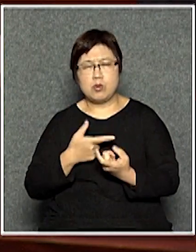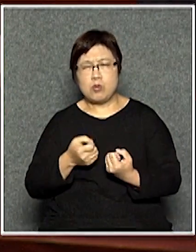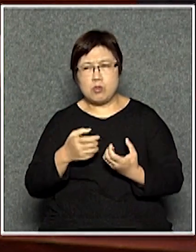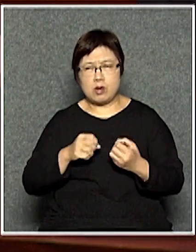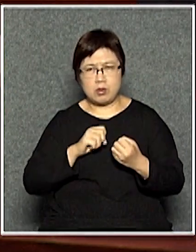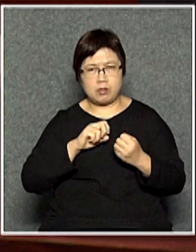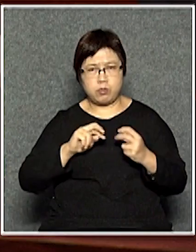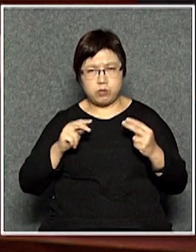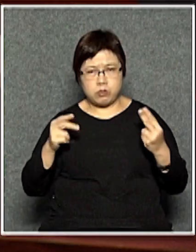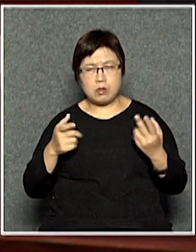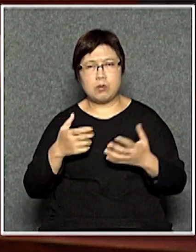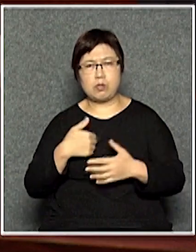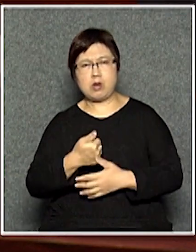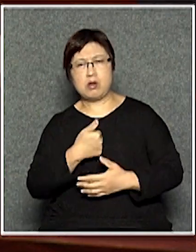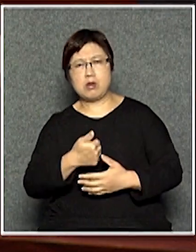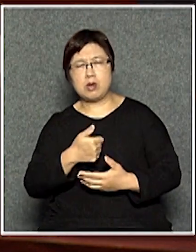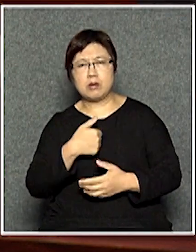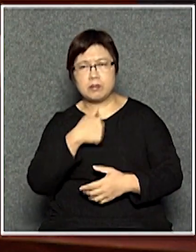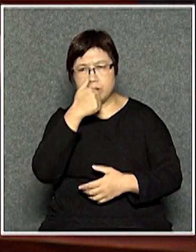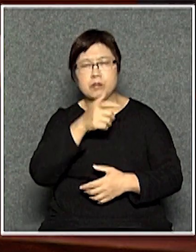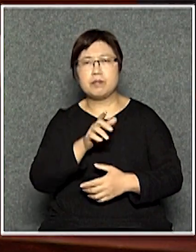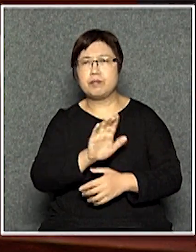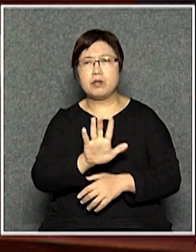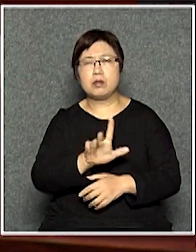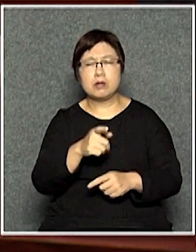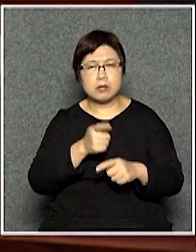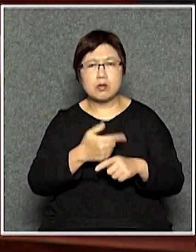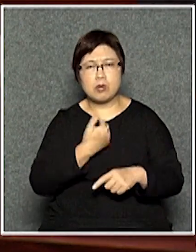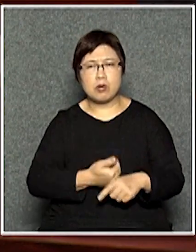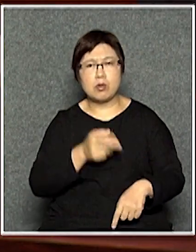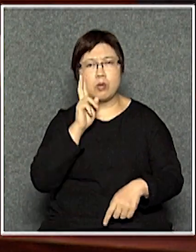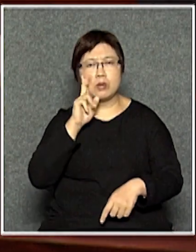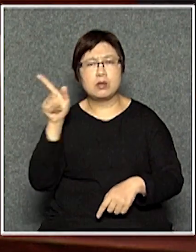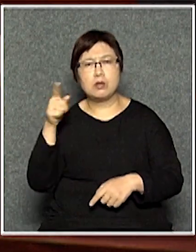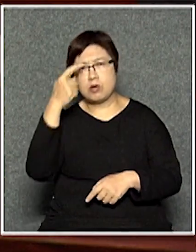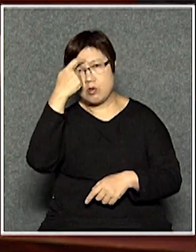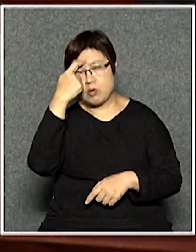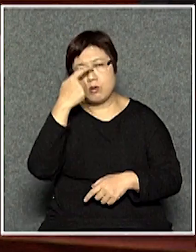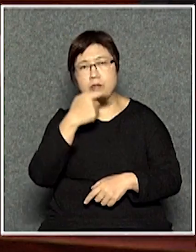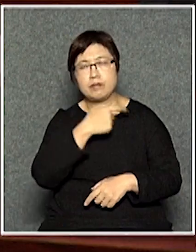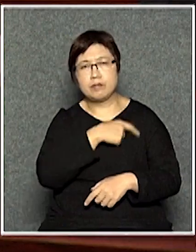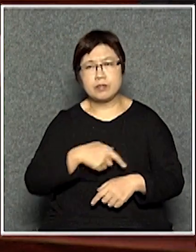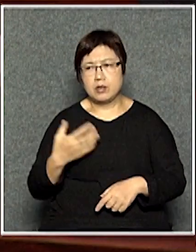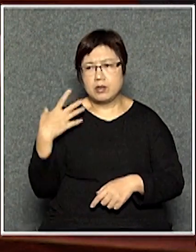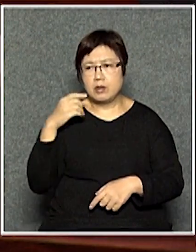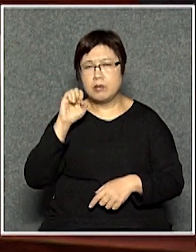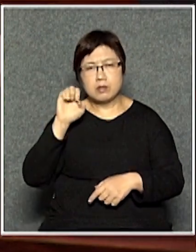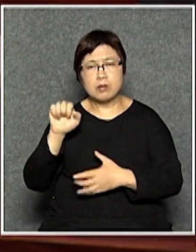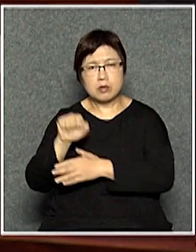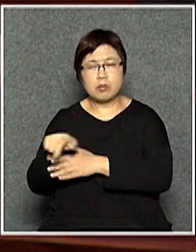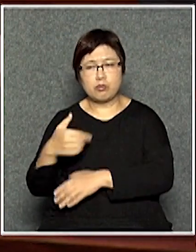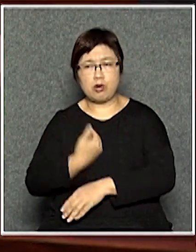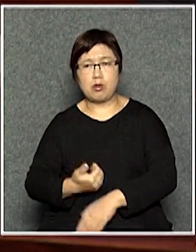咧，我覺得冇必要。你純粹咪老老實實咯，一係好似梁耀忠尋日咁講，我贊成佢老實啦。佢